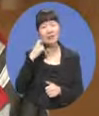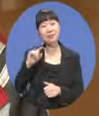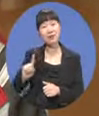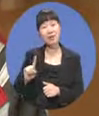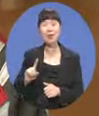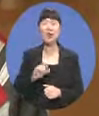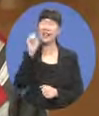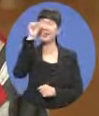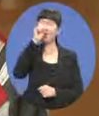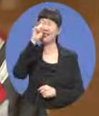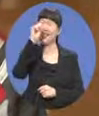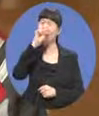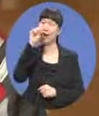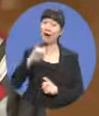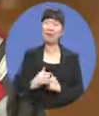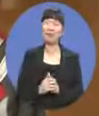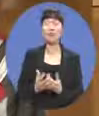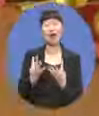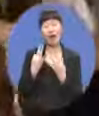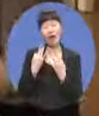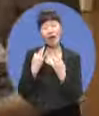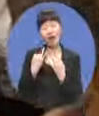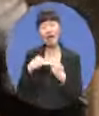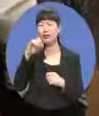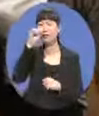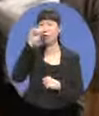좋아요. 많이 좋아요? 네, 많이.